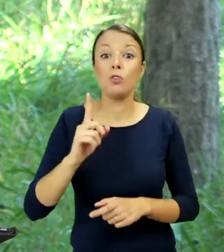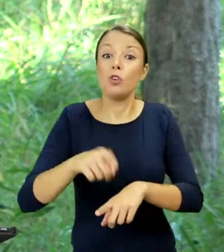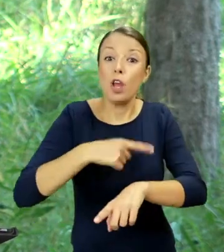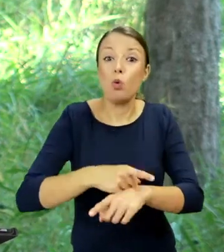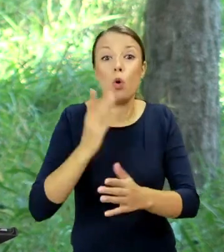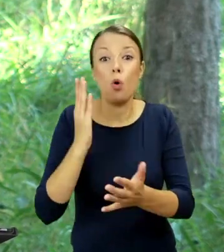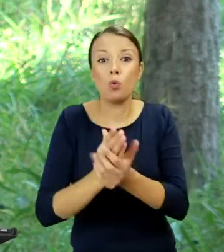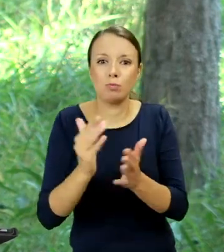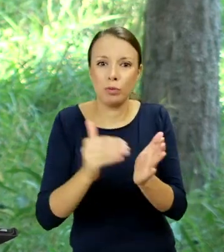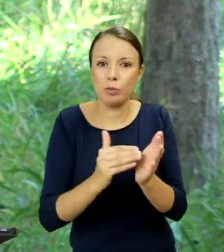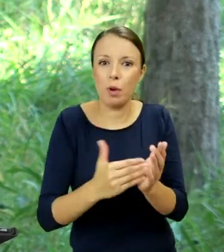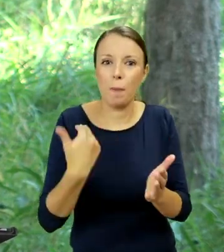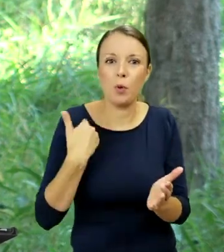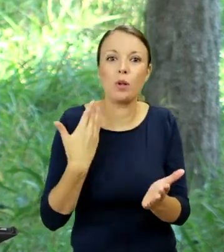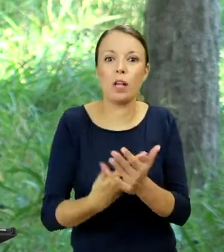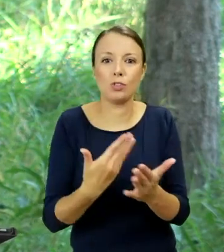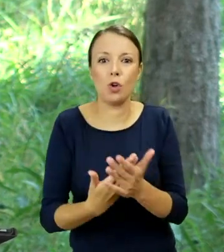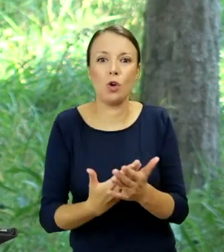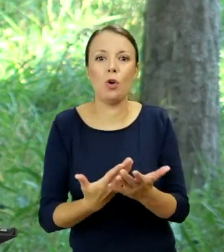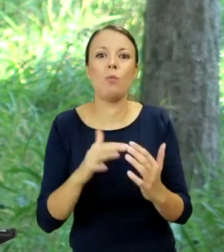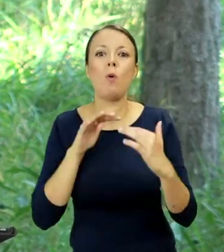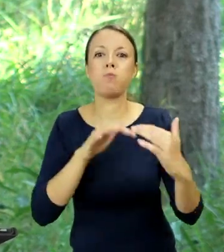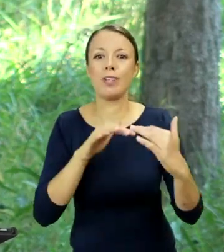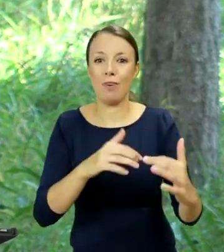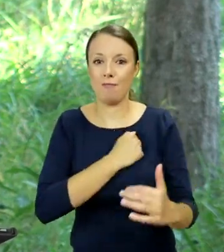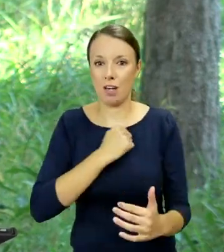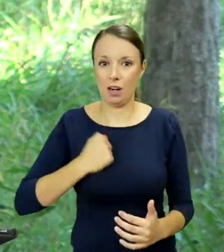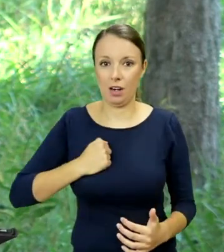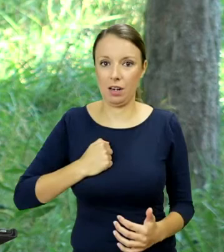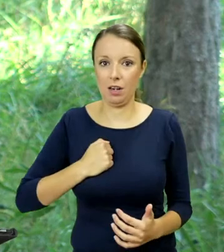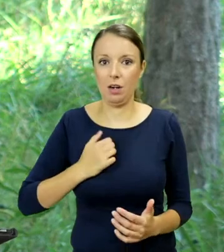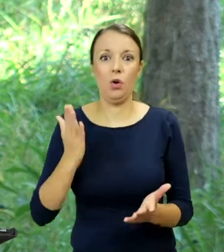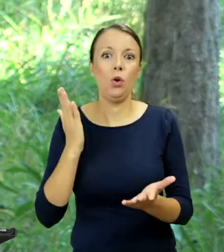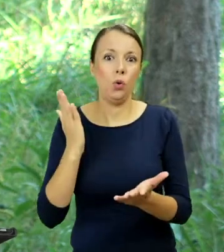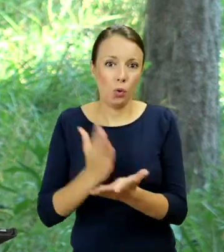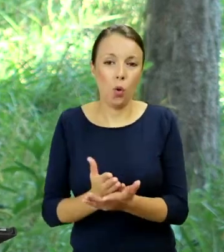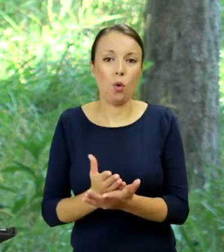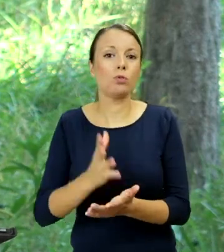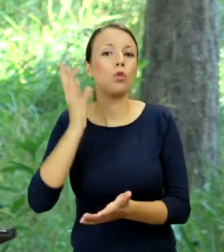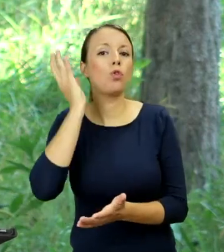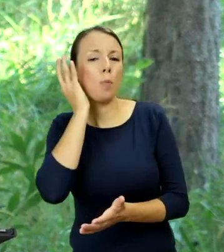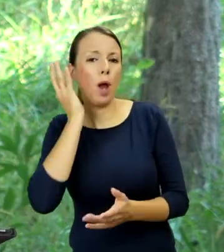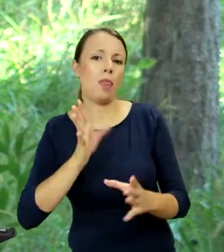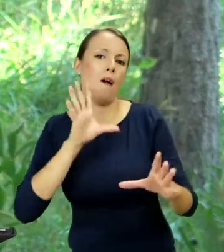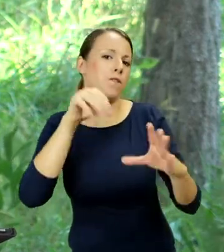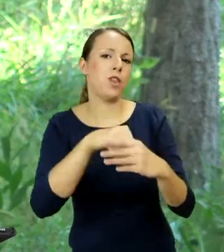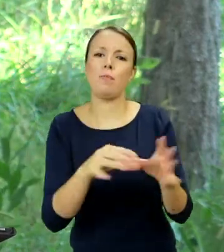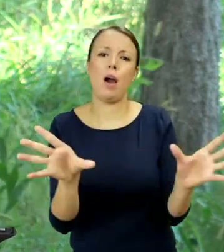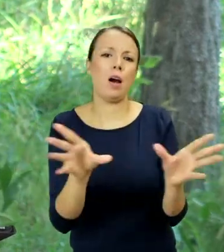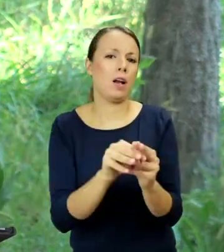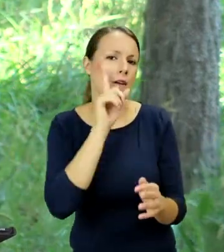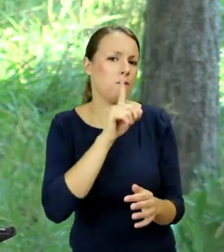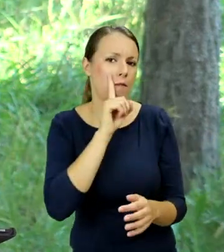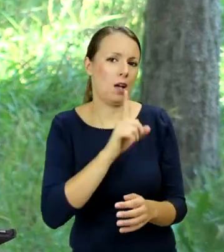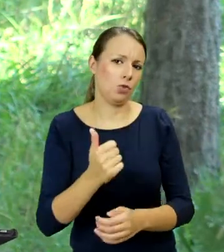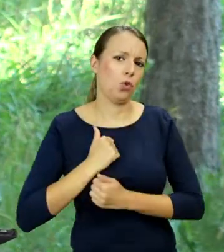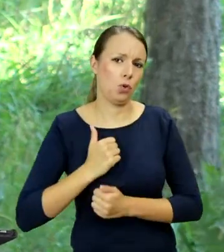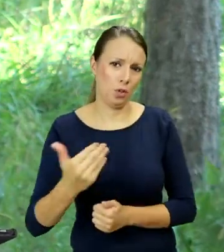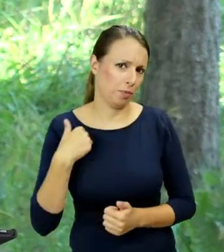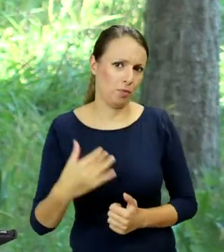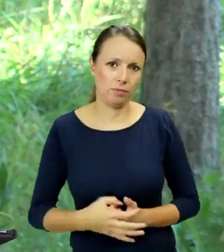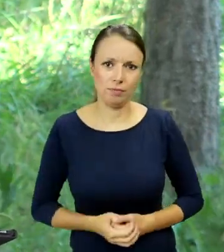choćby w Bitwie Warszawskiej znów już walczyły rękę w rękę z kolegami i